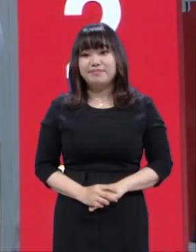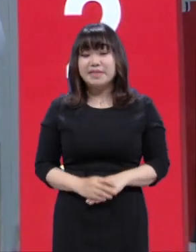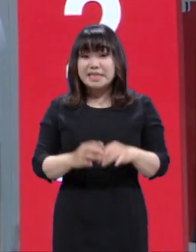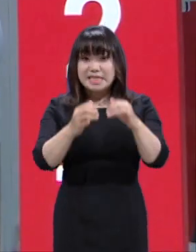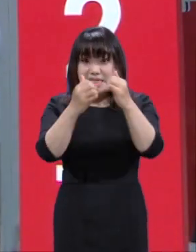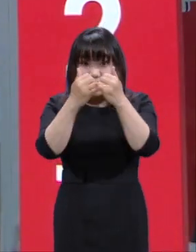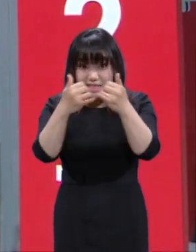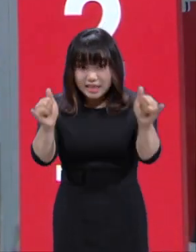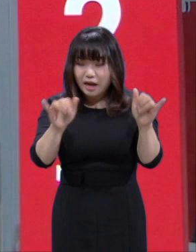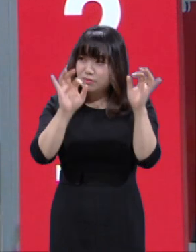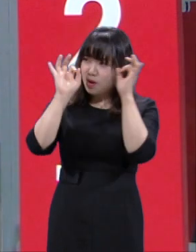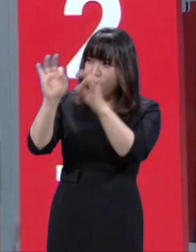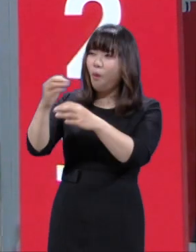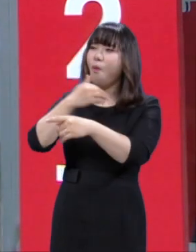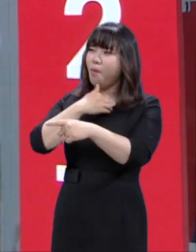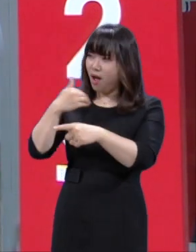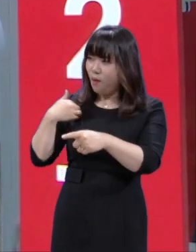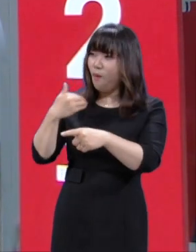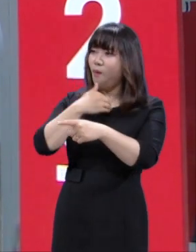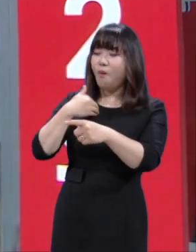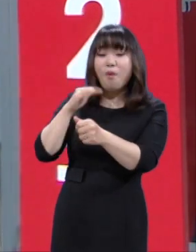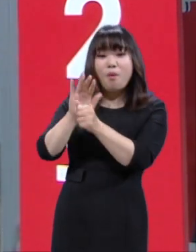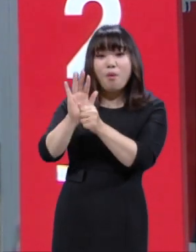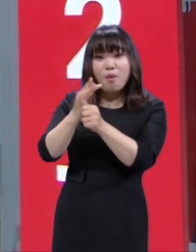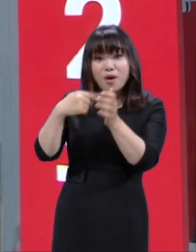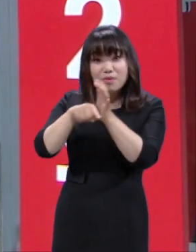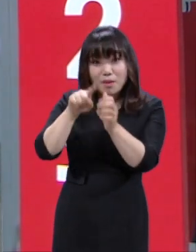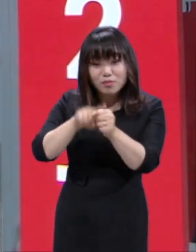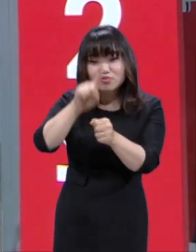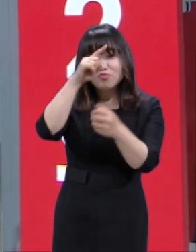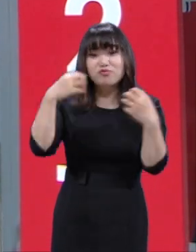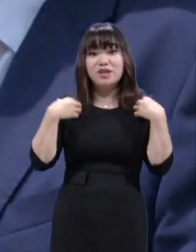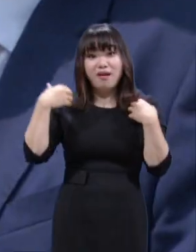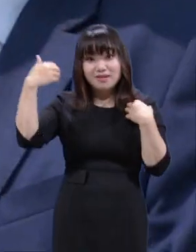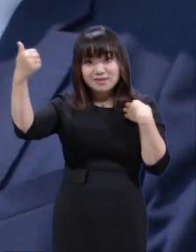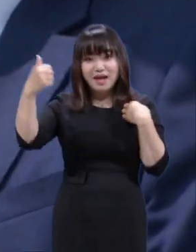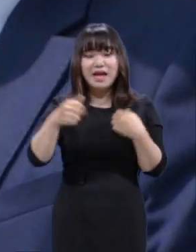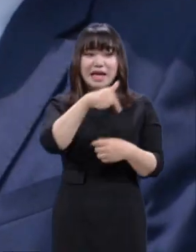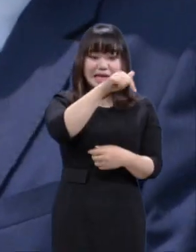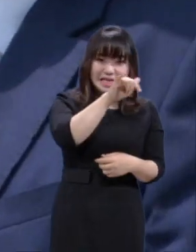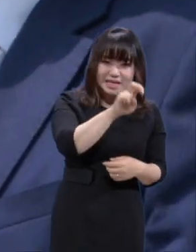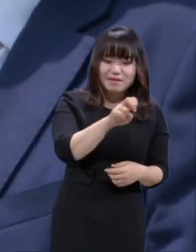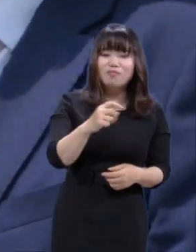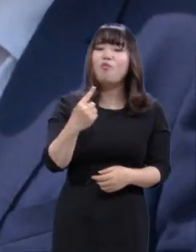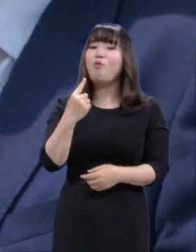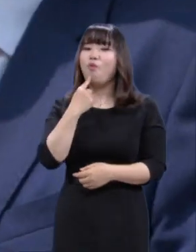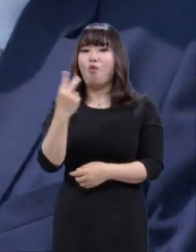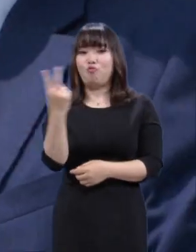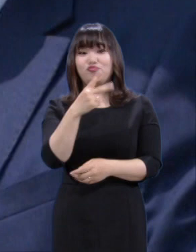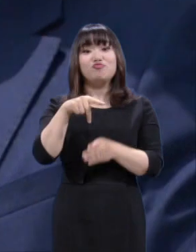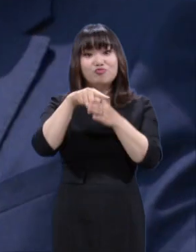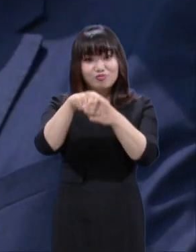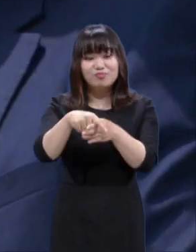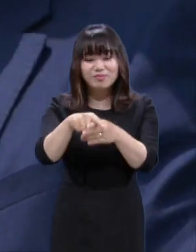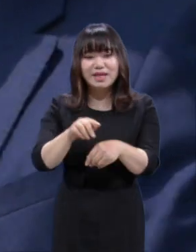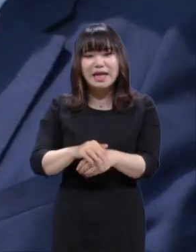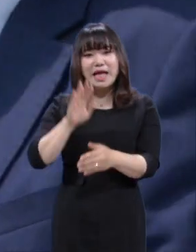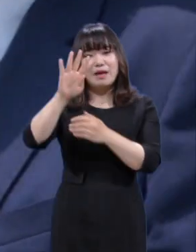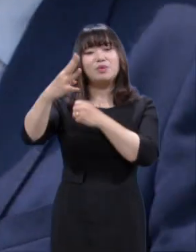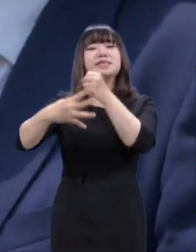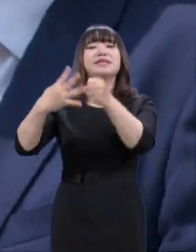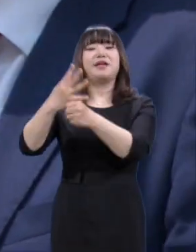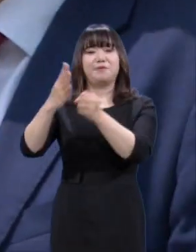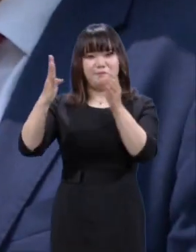주민이 만족하는 지역 행정을 운영하기 위해 도봉구청장에 출마한 김용석, 오원석 후보. 앞으로